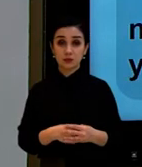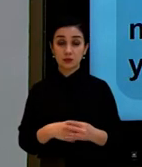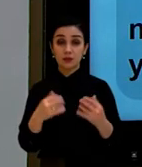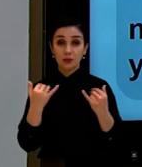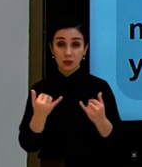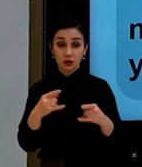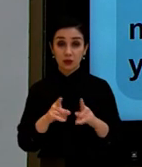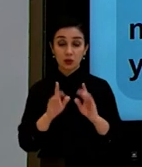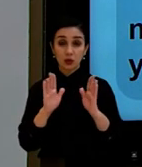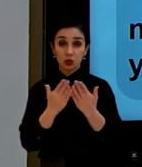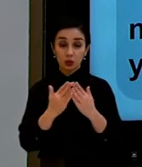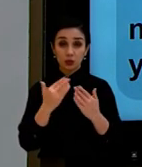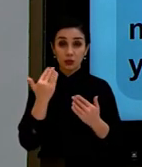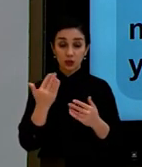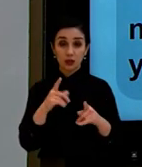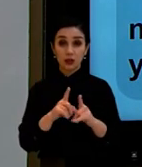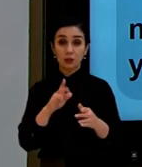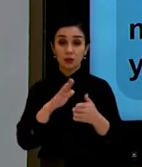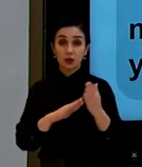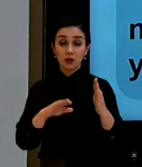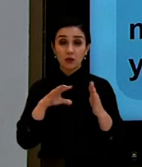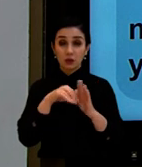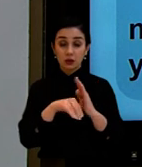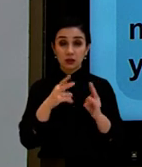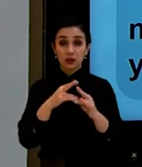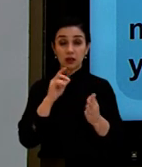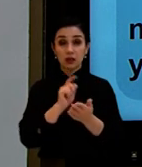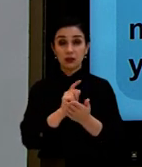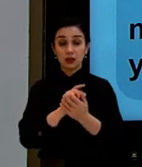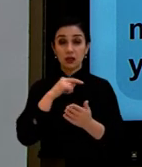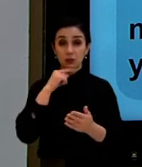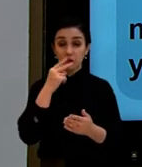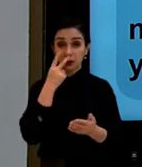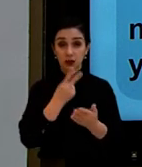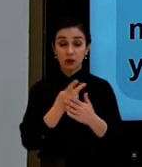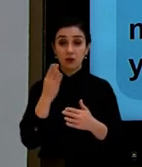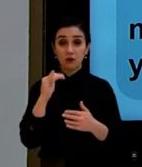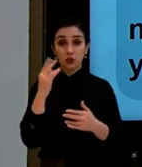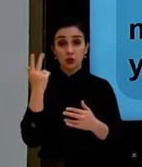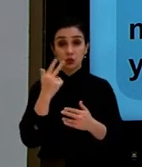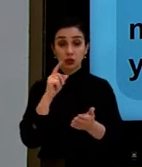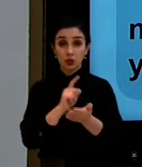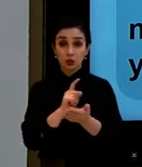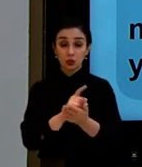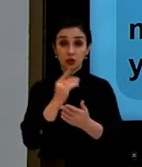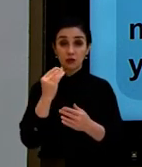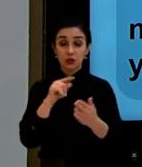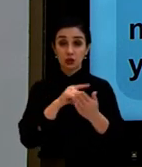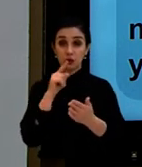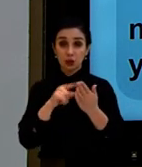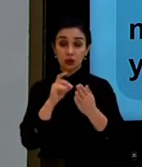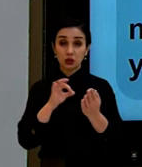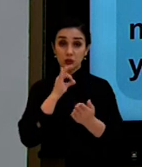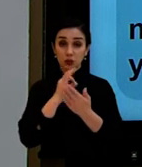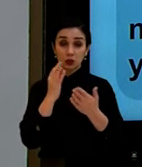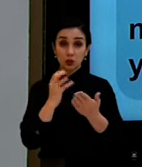Ana endi kitobga bevosita darslikka e'tiborimizni qaratamiz va 3-chi topshiriqdagi savollarga